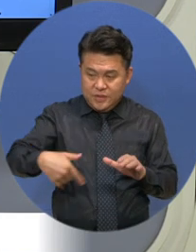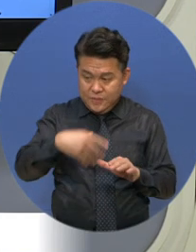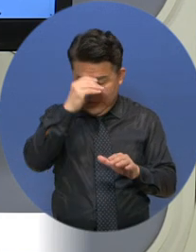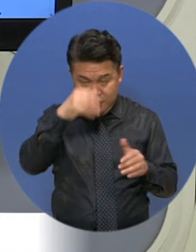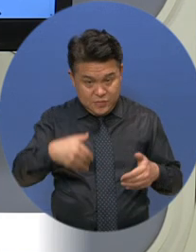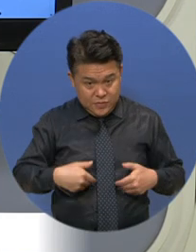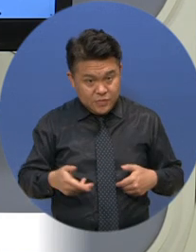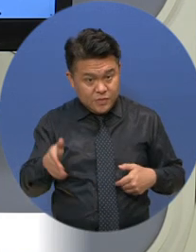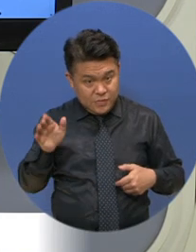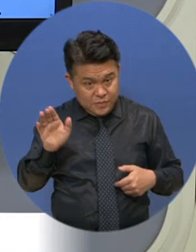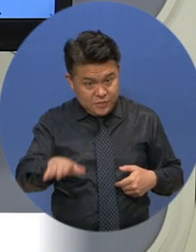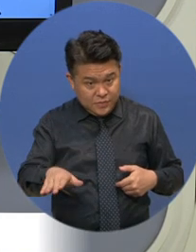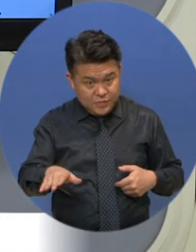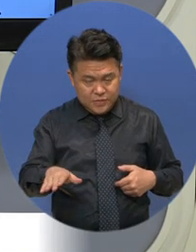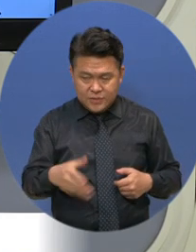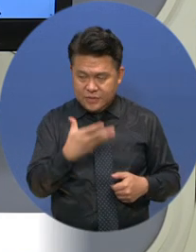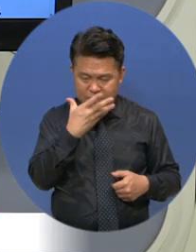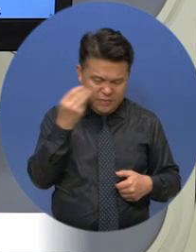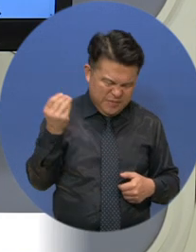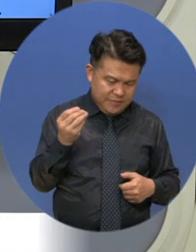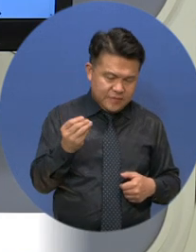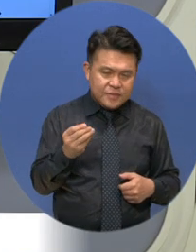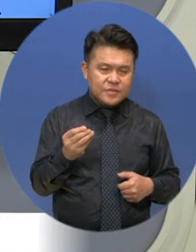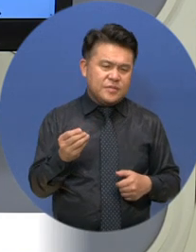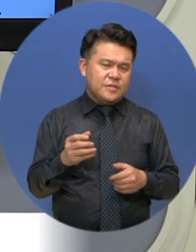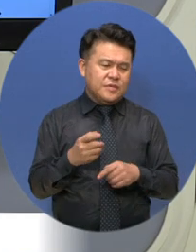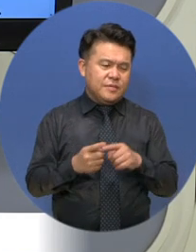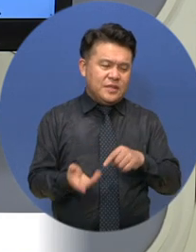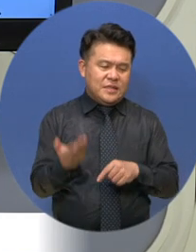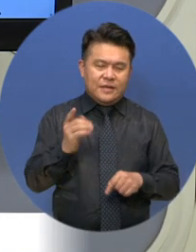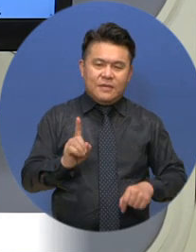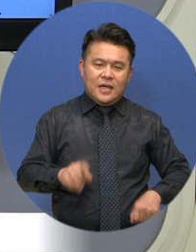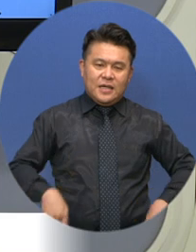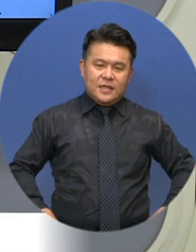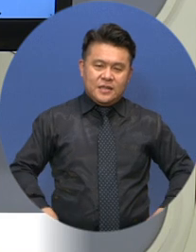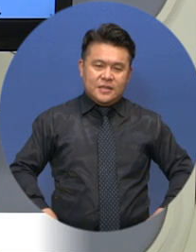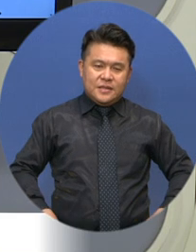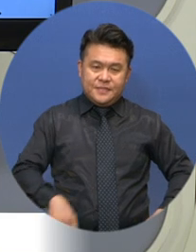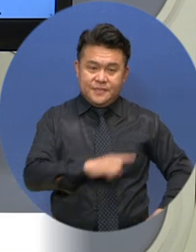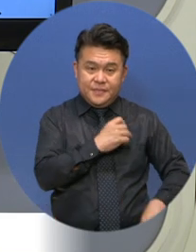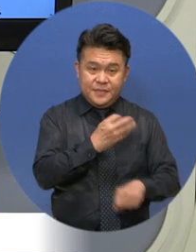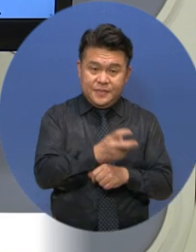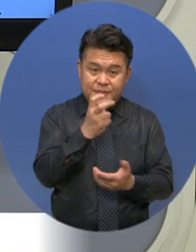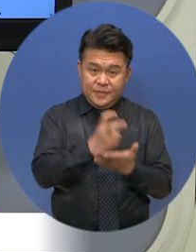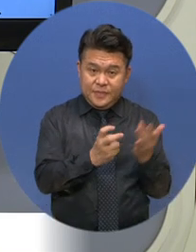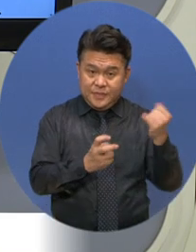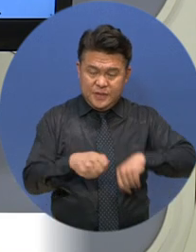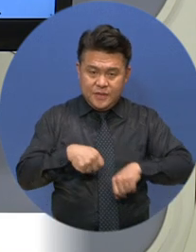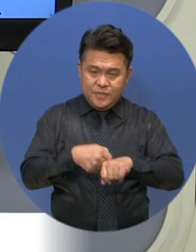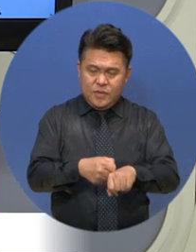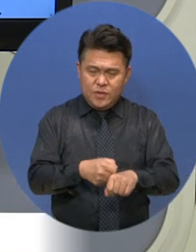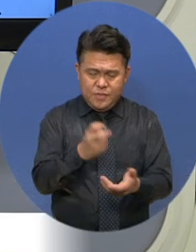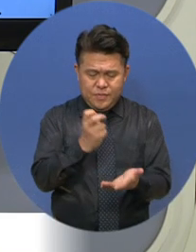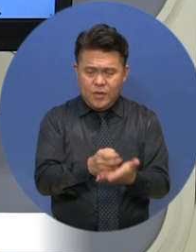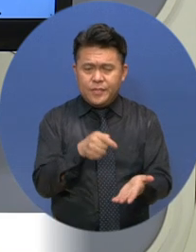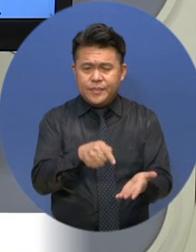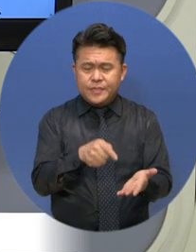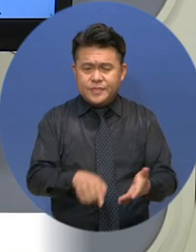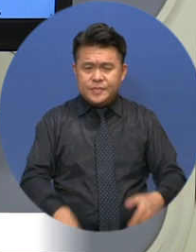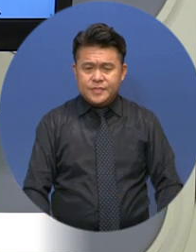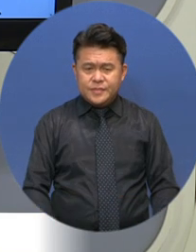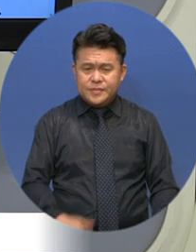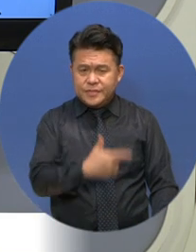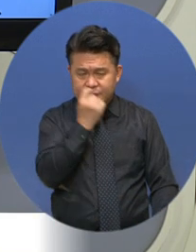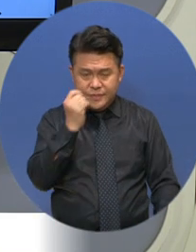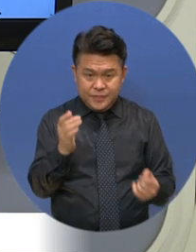보여야 함에도 이를 외면하고 있는 기관이 절반에 이른다 며 우선구매 규정을 어겨 어도 최 바랄 수 있는 규정이